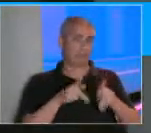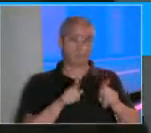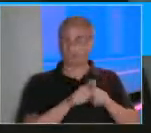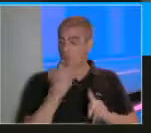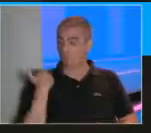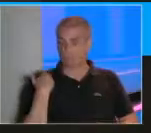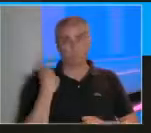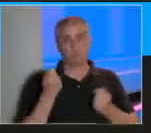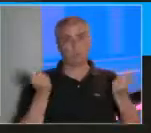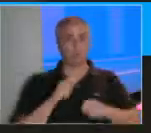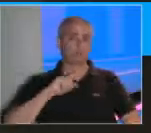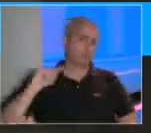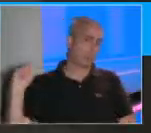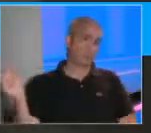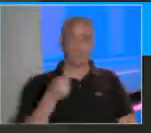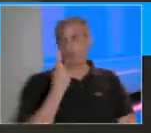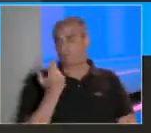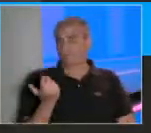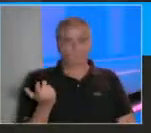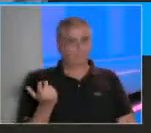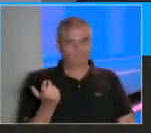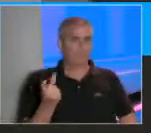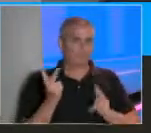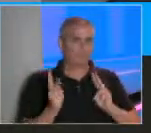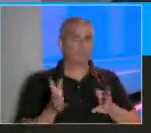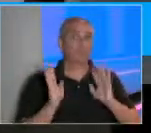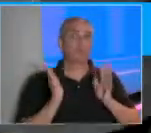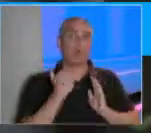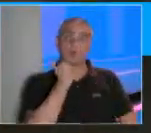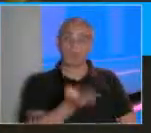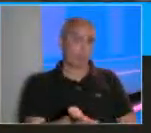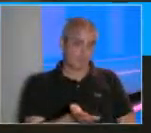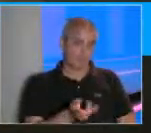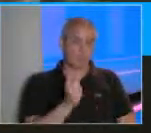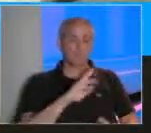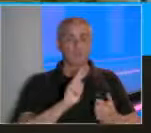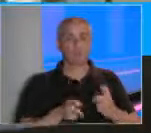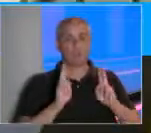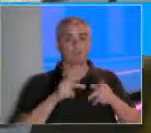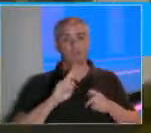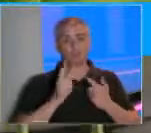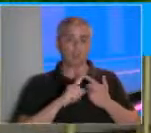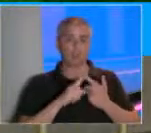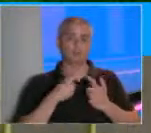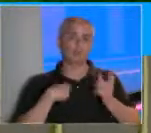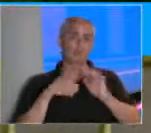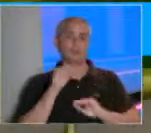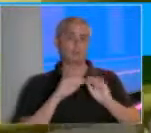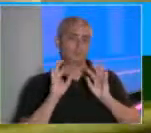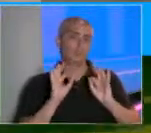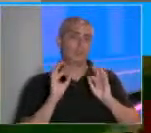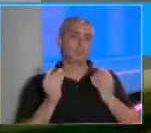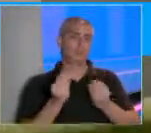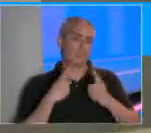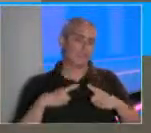שהיה אז, להשבית את כל המשק, שזה אפשרות מאוד רעה, ויש את האפשרות שאנחנו נשתמש באמת